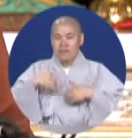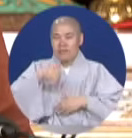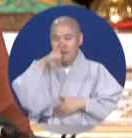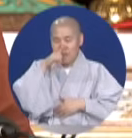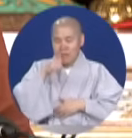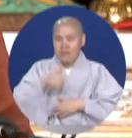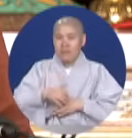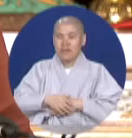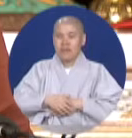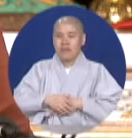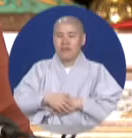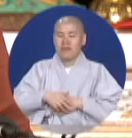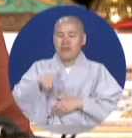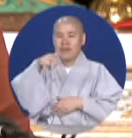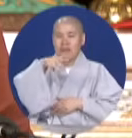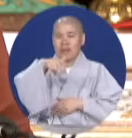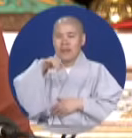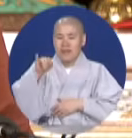이게 지학이라고 그래요.